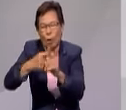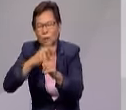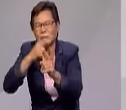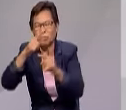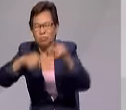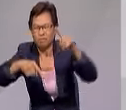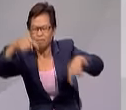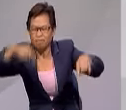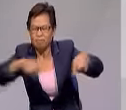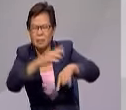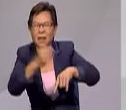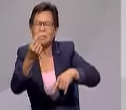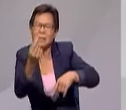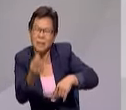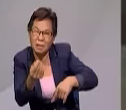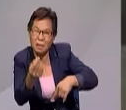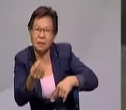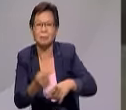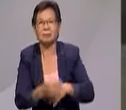tetap dan rendah.